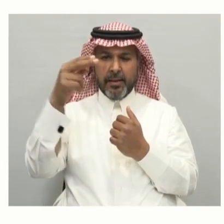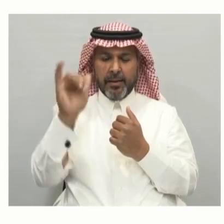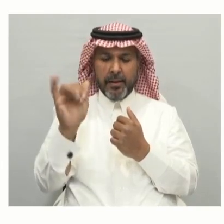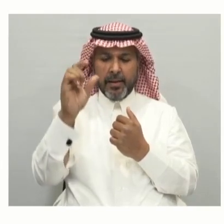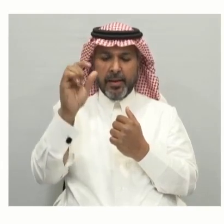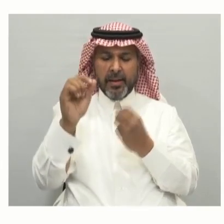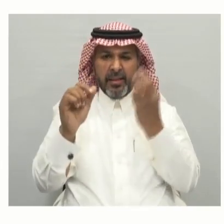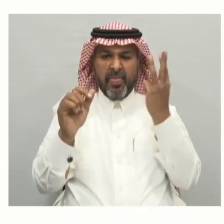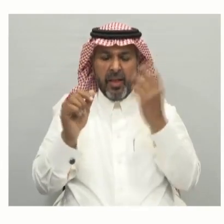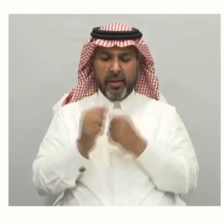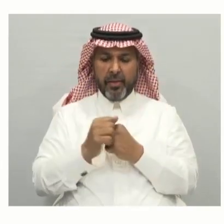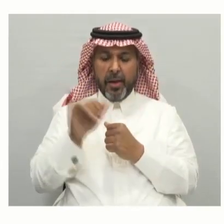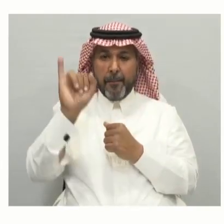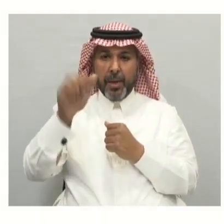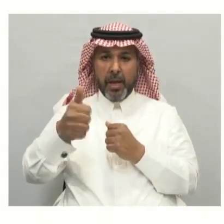اثنان